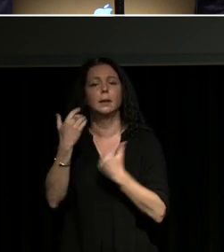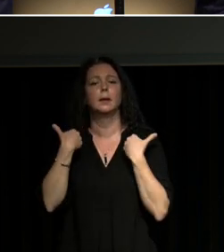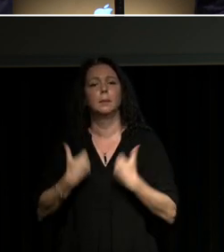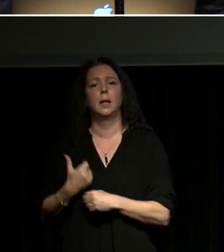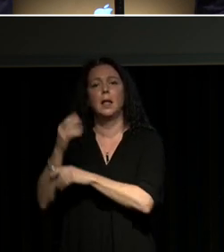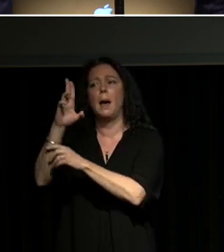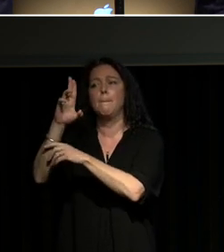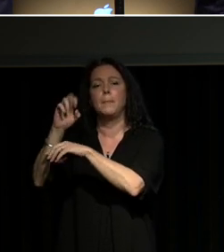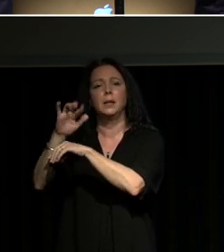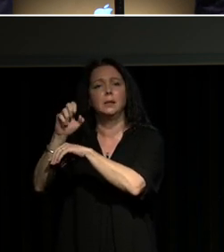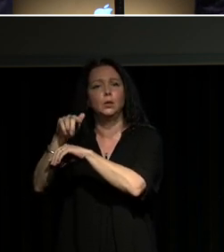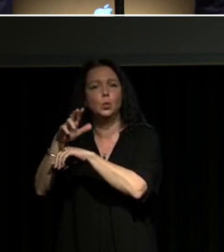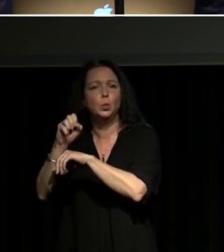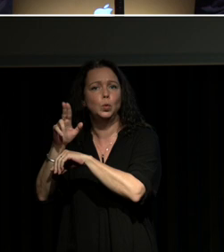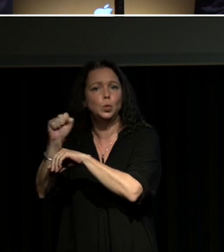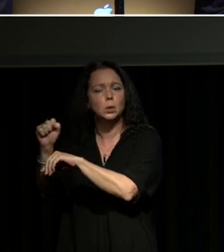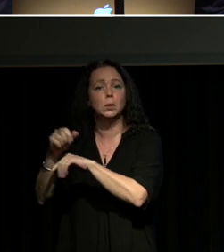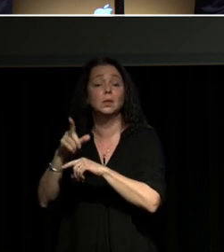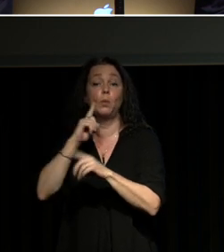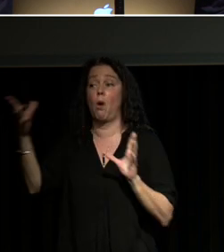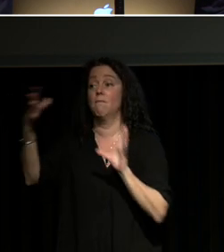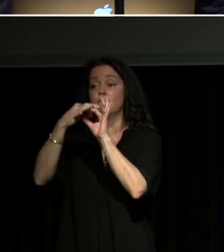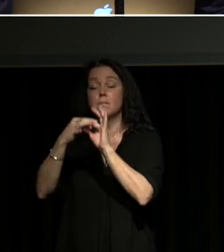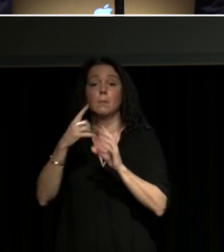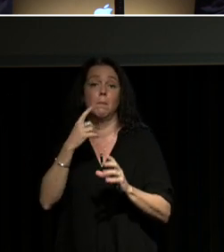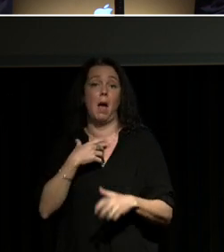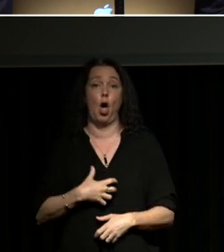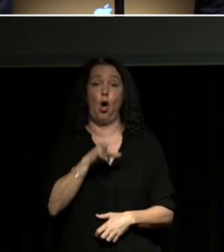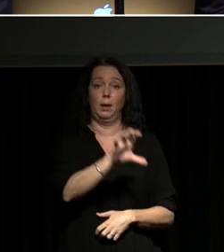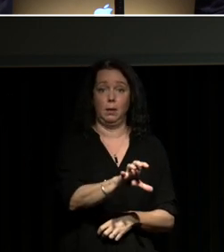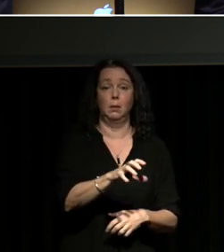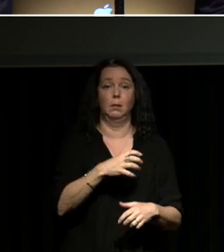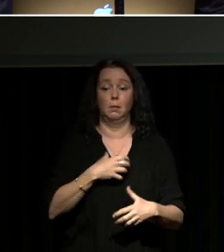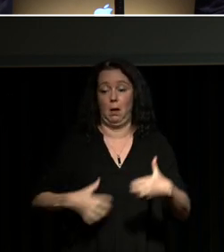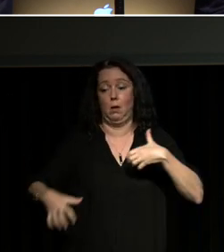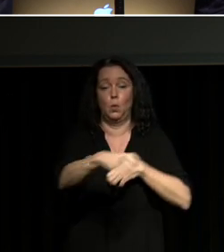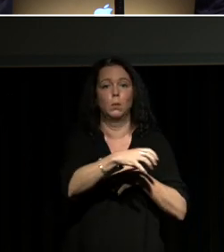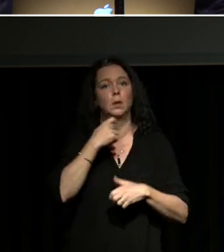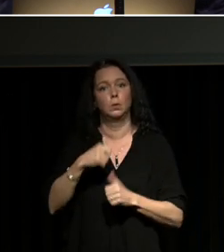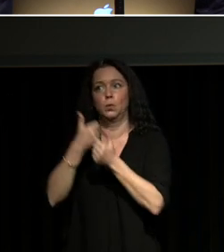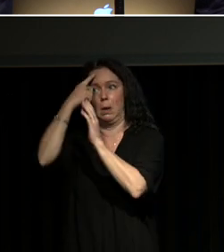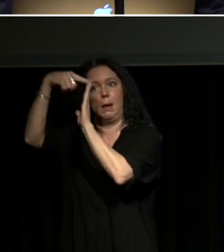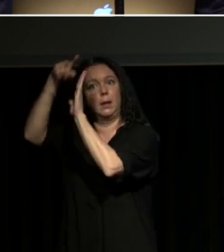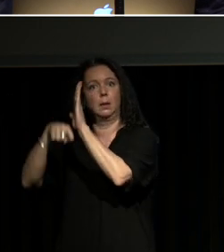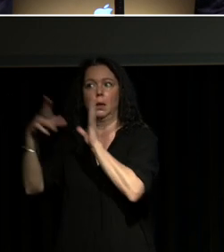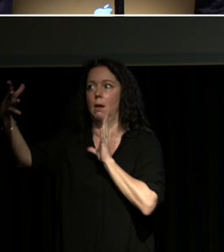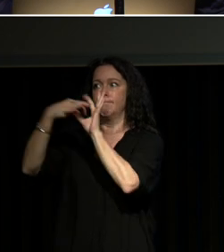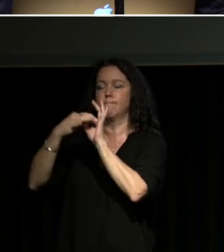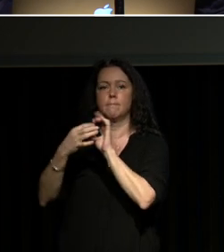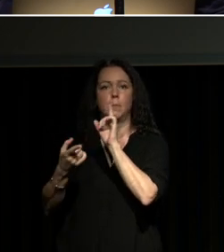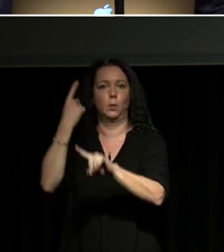à l'ERENA ? Parce que, bien évidemment, le don d'organes et la greffe d'organes sont des sujets éminemment éthiques.